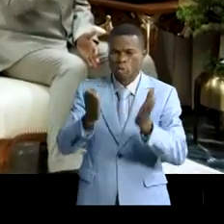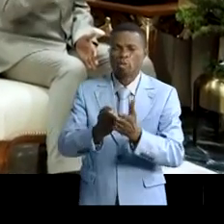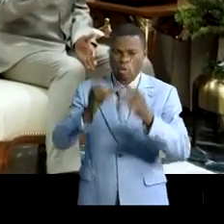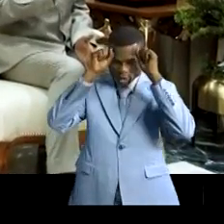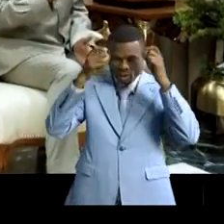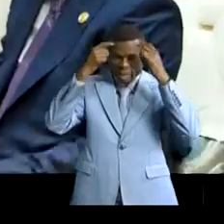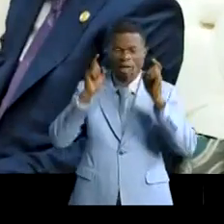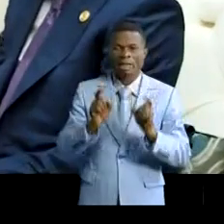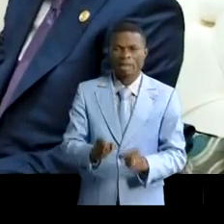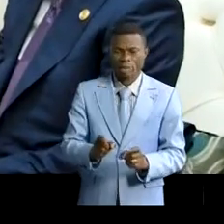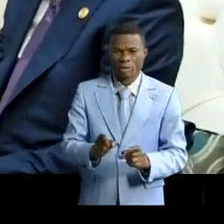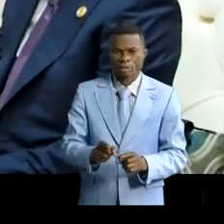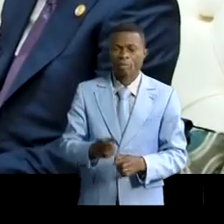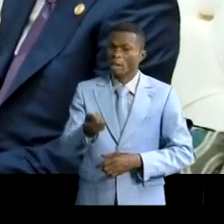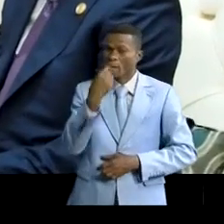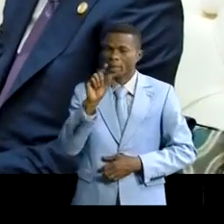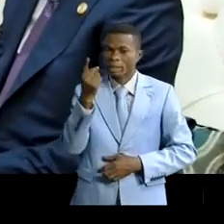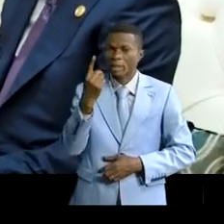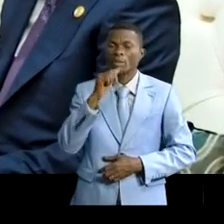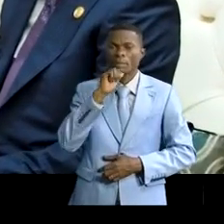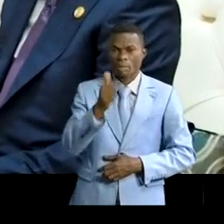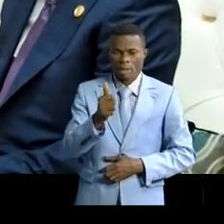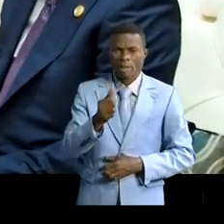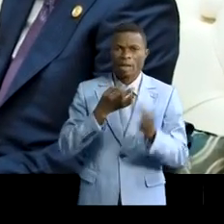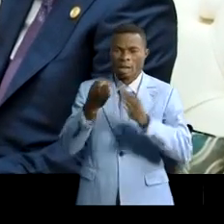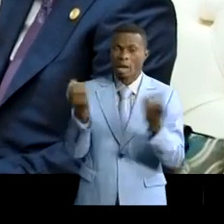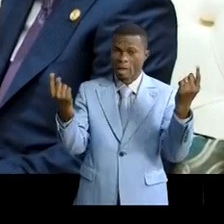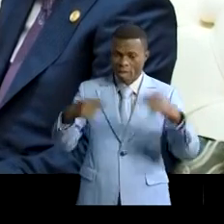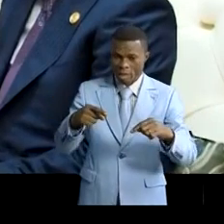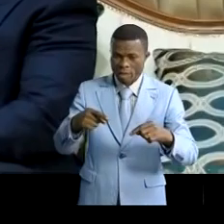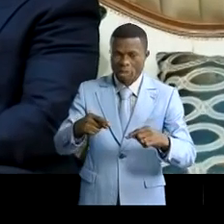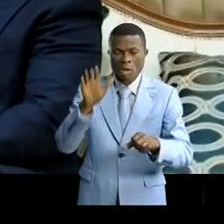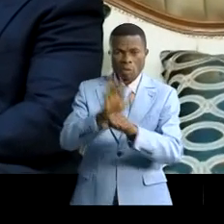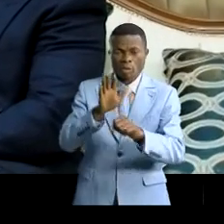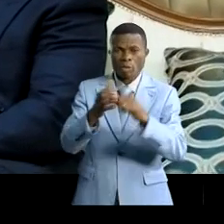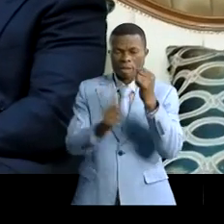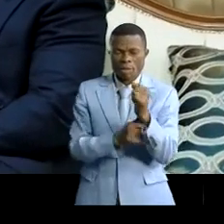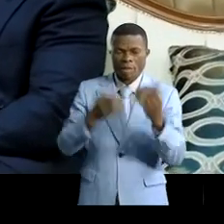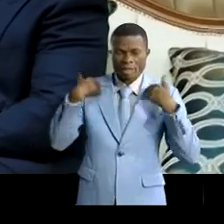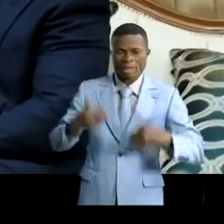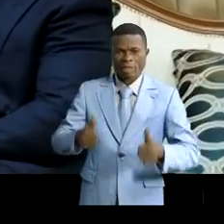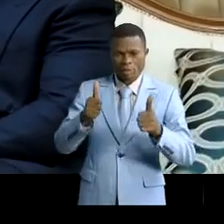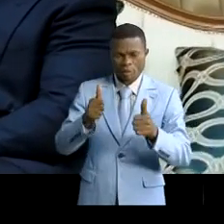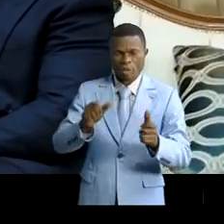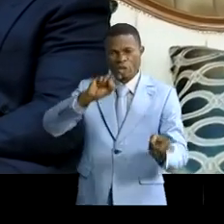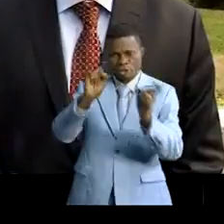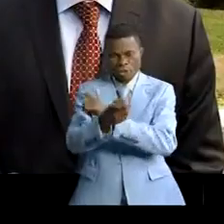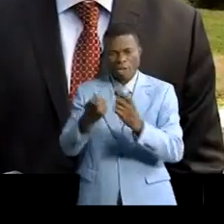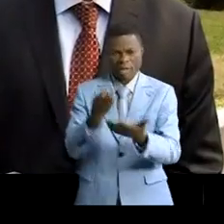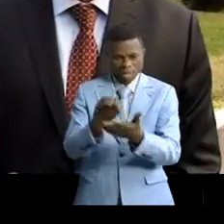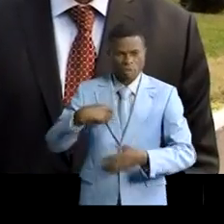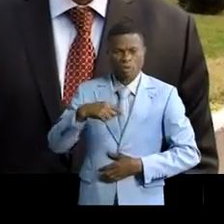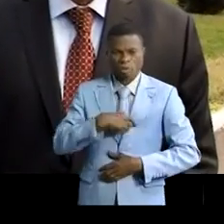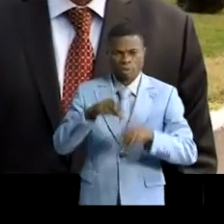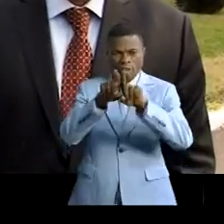Et aujourd'hui, ce n'est pas seulement le médicament, comme je viens de le dire. Lorsque nous avons une population saine, nous sommes en train de transformer nos économies. Nous